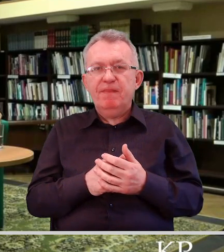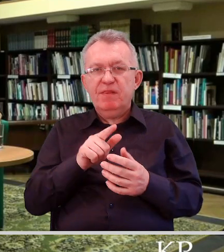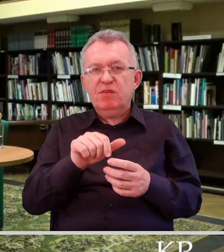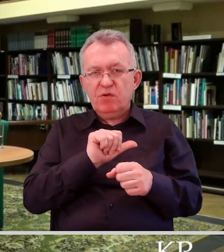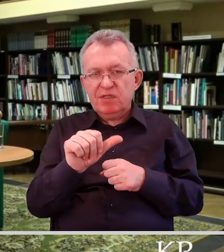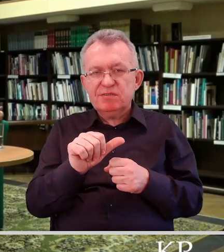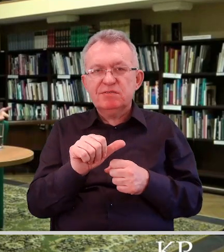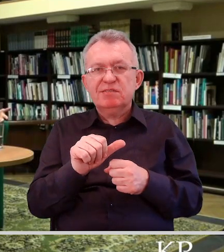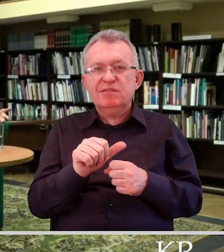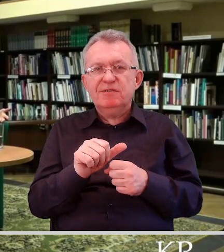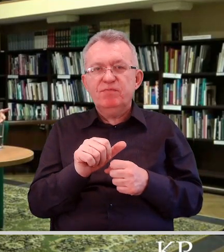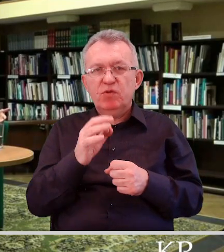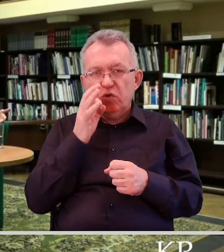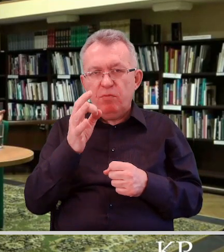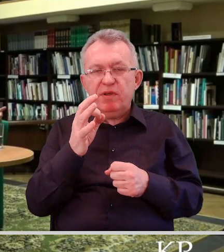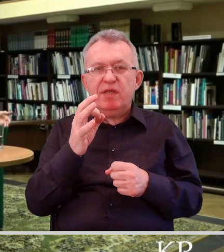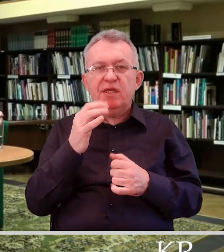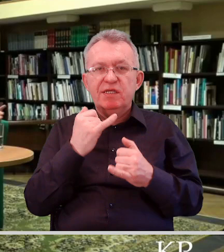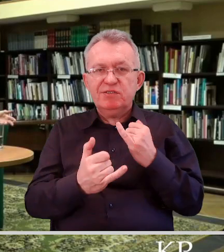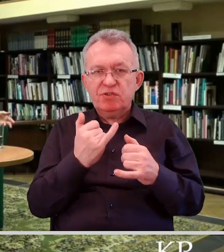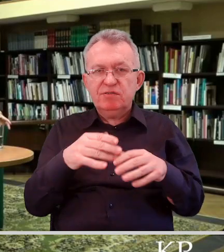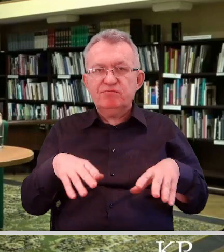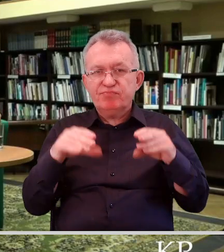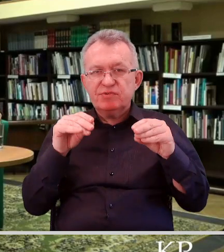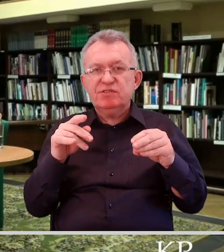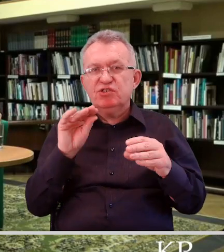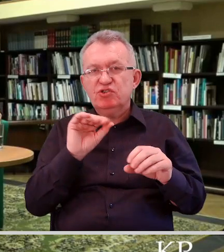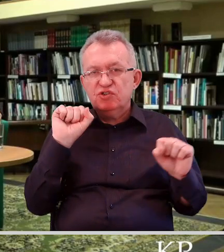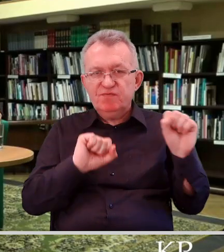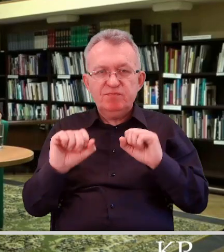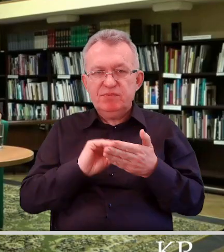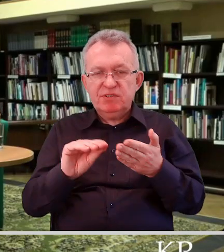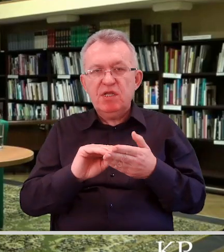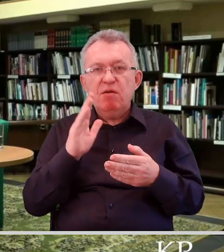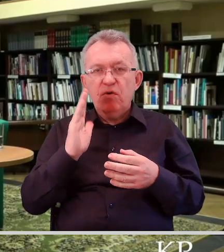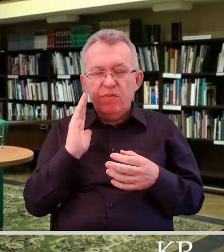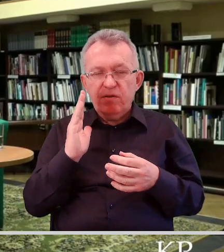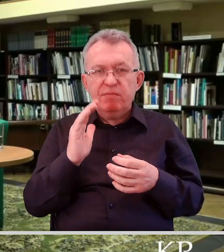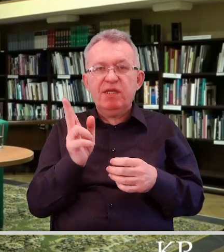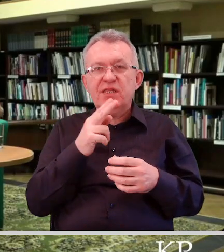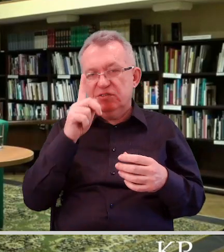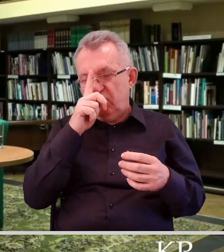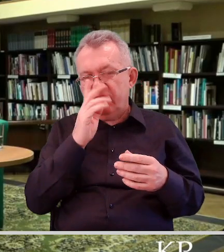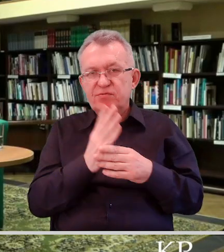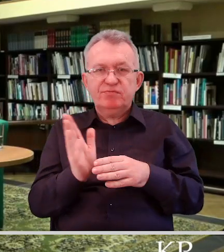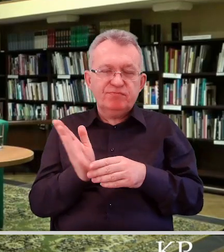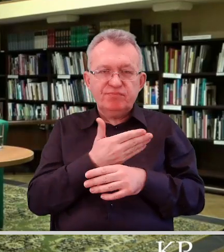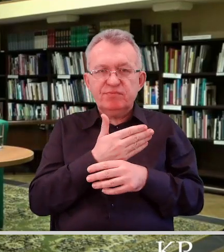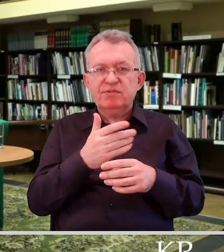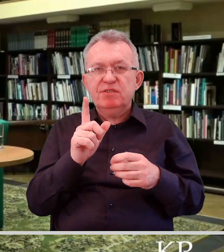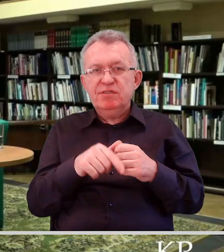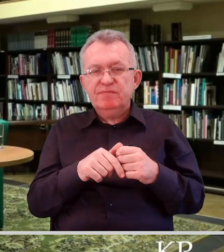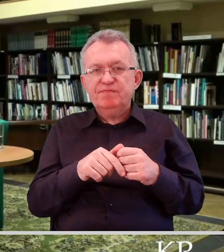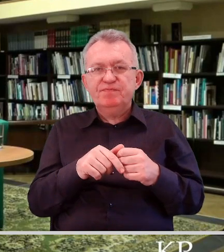są oczywiście no, dobre, jeżeli się zaczyna, jeżeli się ćwiczy i tak dalej, ale później, kiedy człowiek już przejdzie przez ten